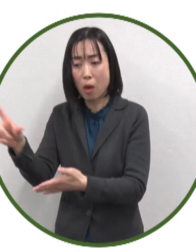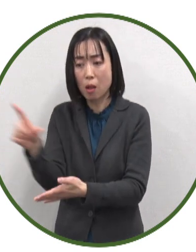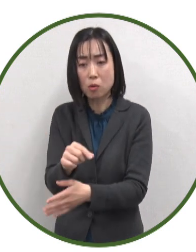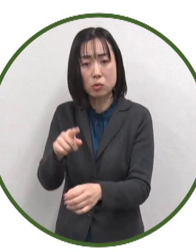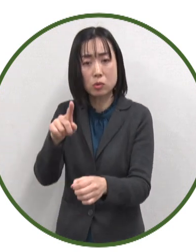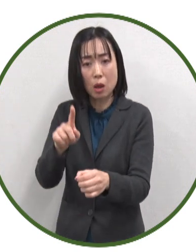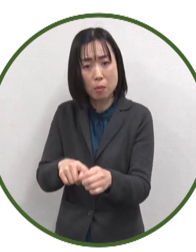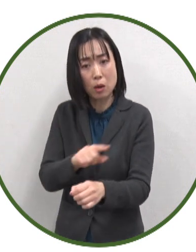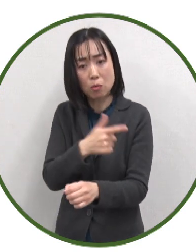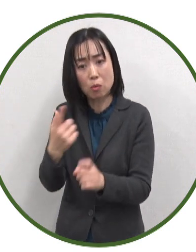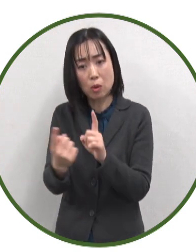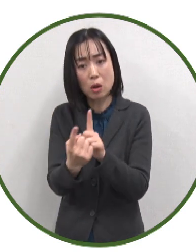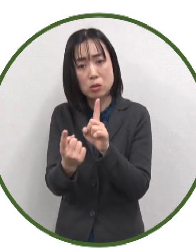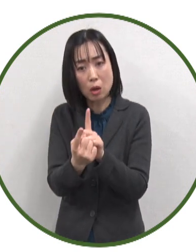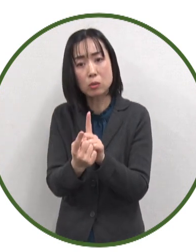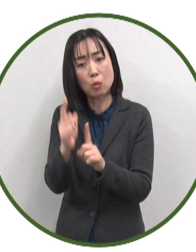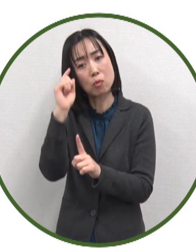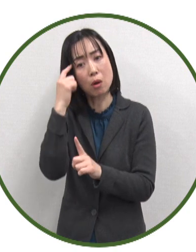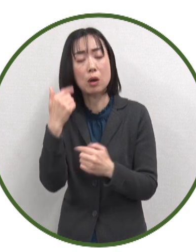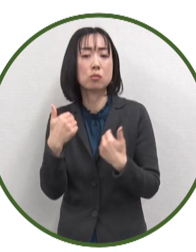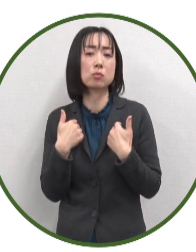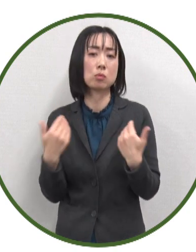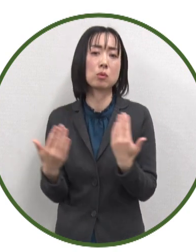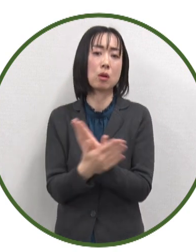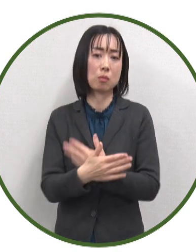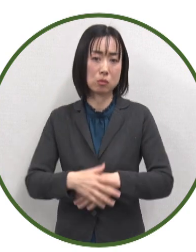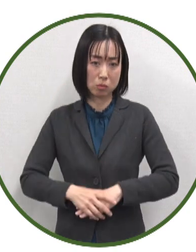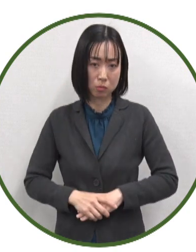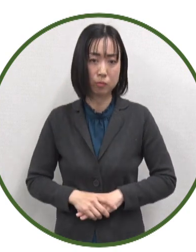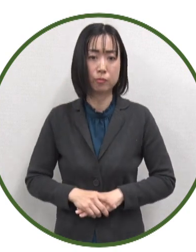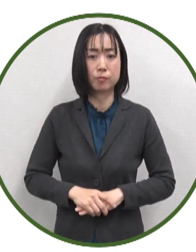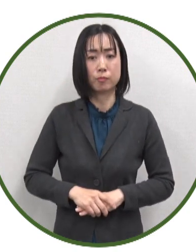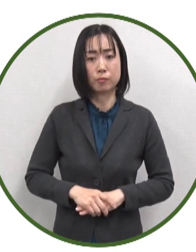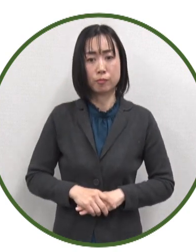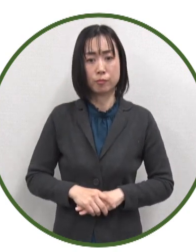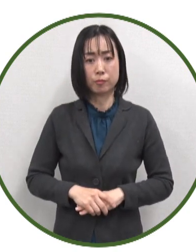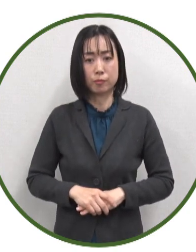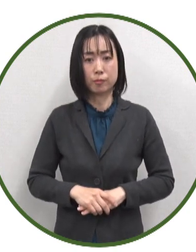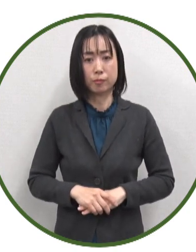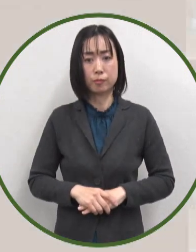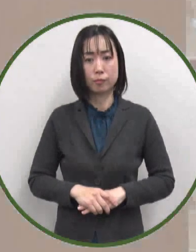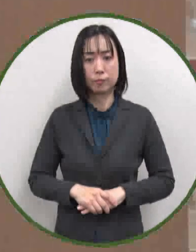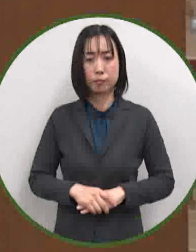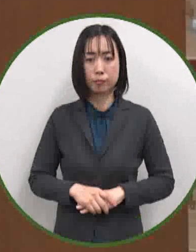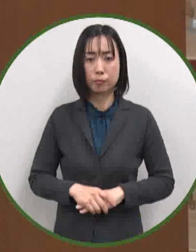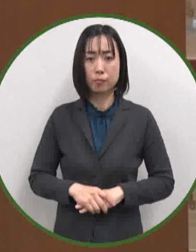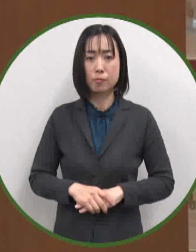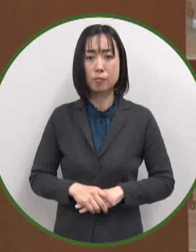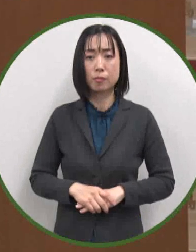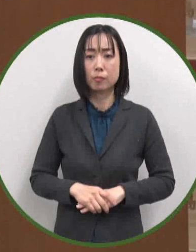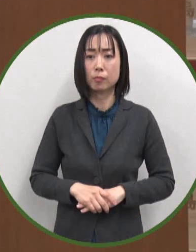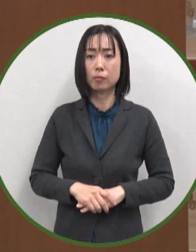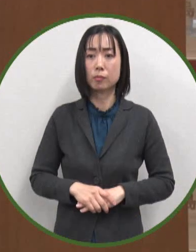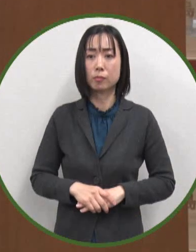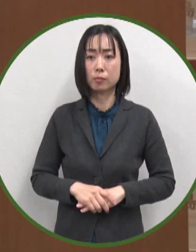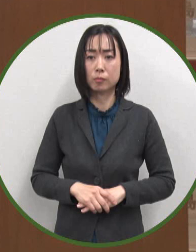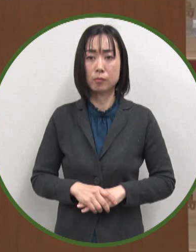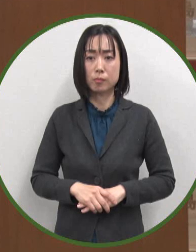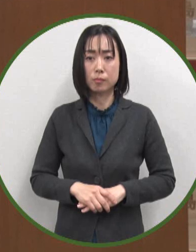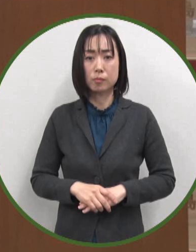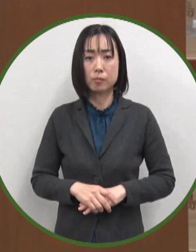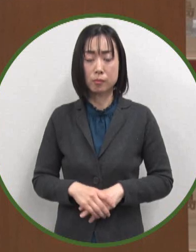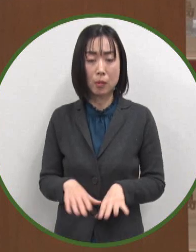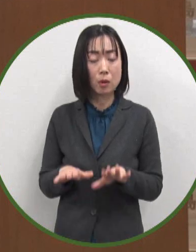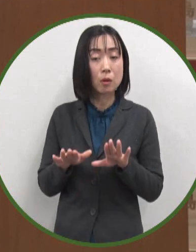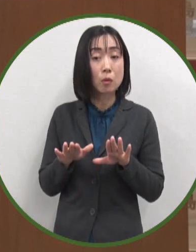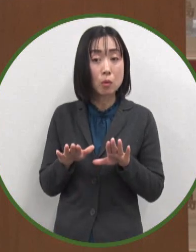対策の検討が必要になってくると考えております。でその場合ですね、ま